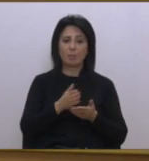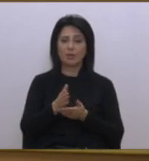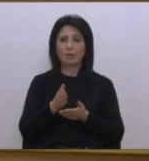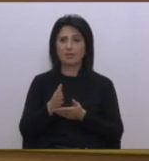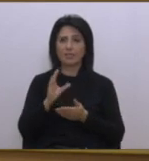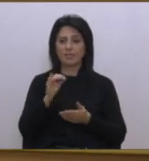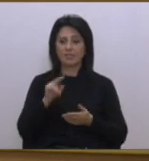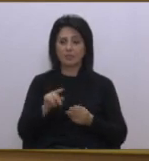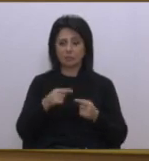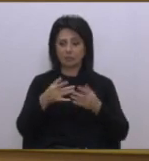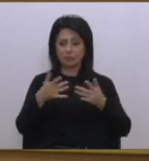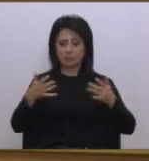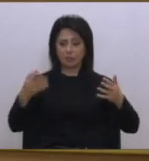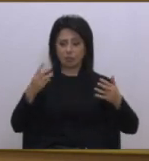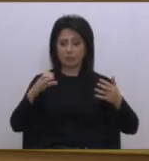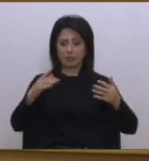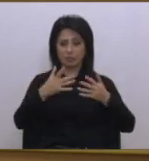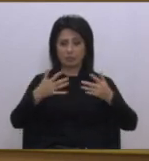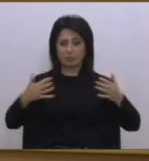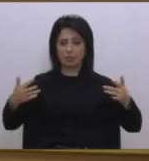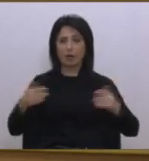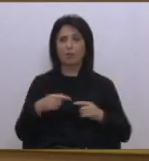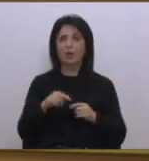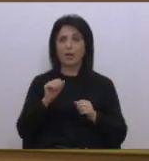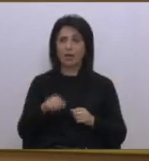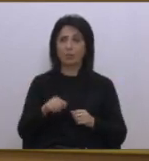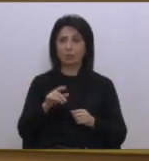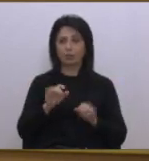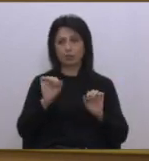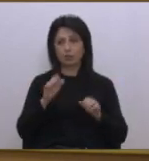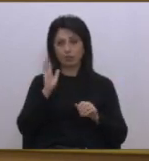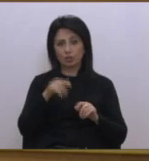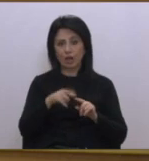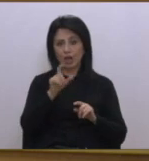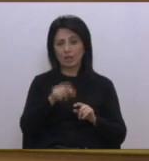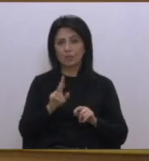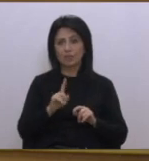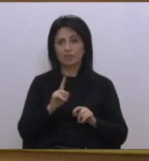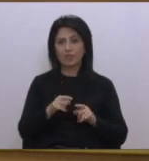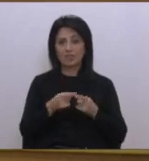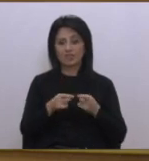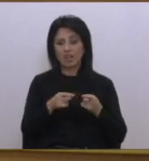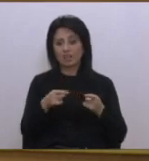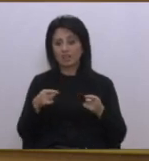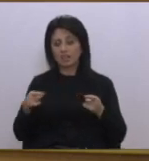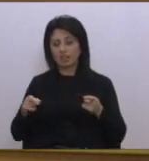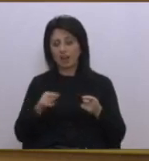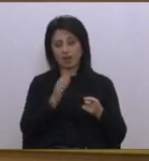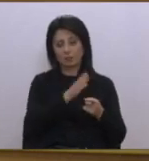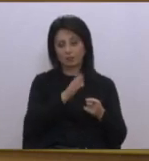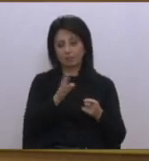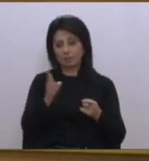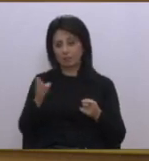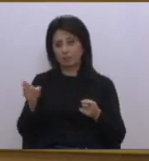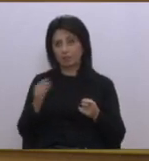აქვს სიპები, შეპესები და ასე შემდეგ, შეიქნება თუ არა შესაძლებლობა ადამიანს, რომ სხვადასხვა სისტემის